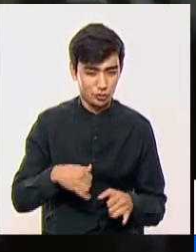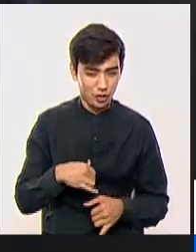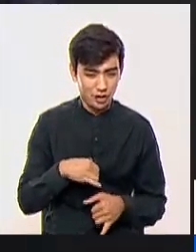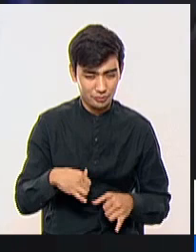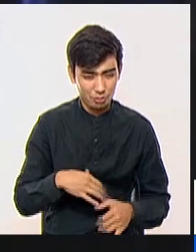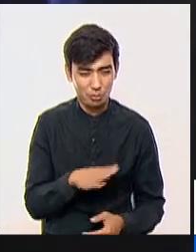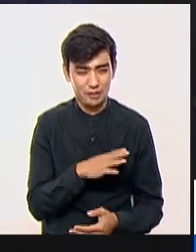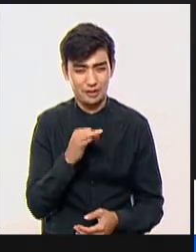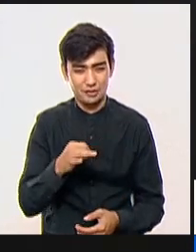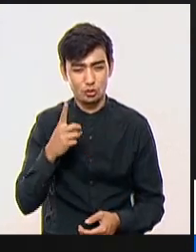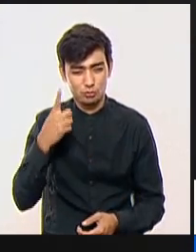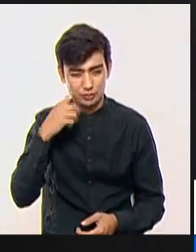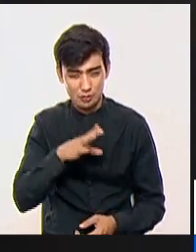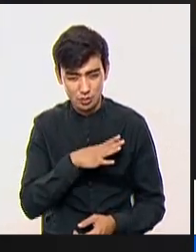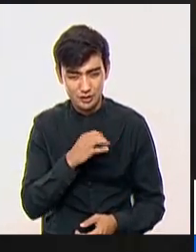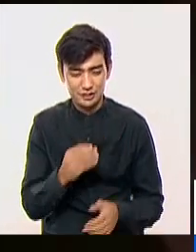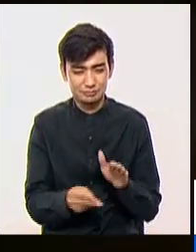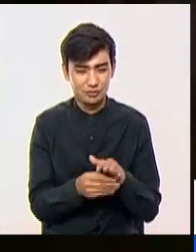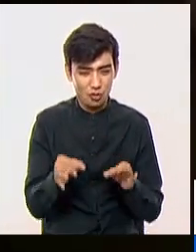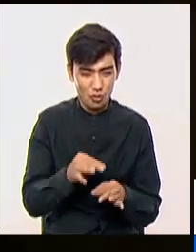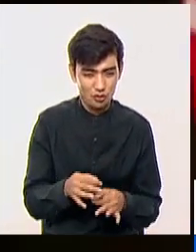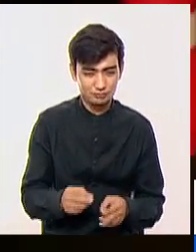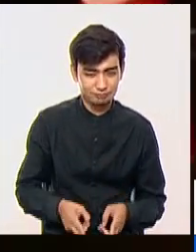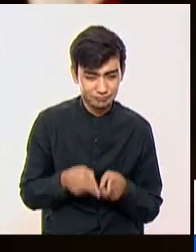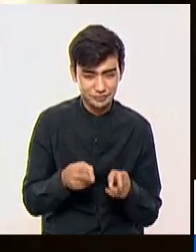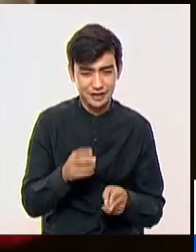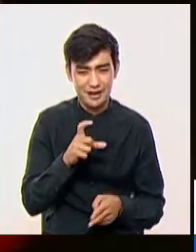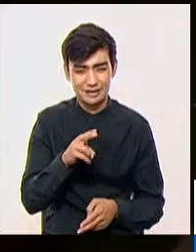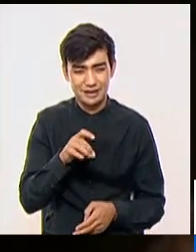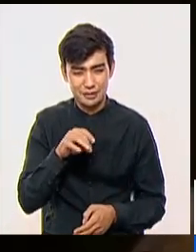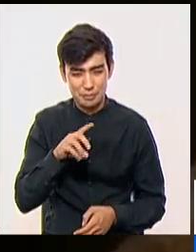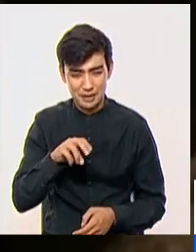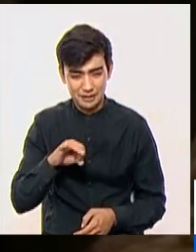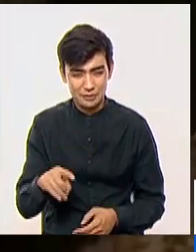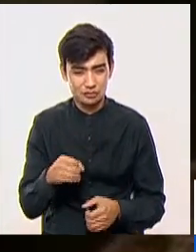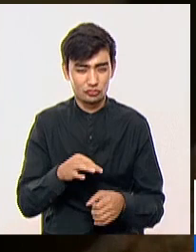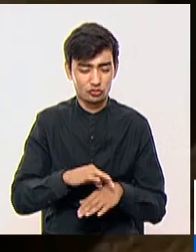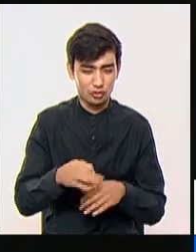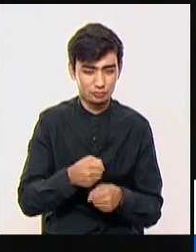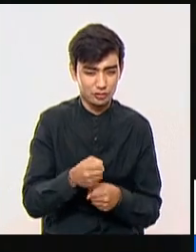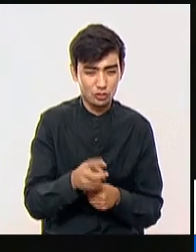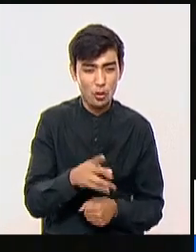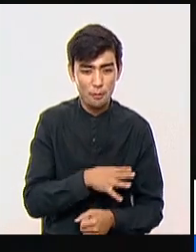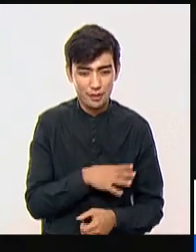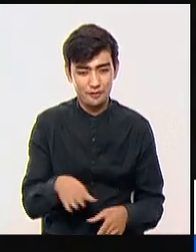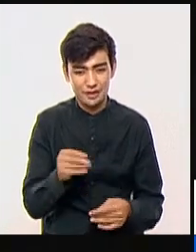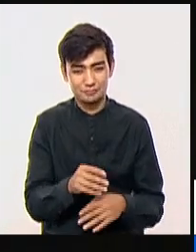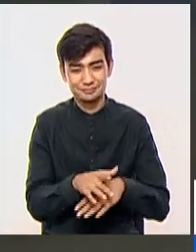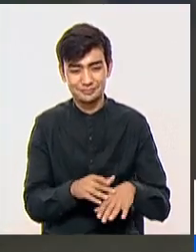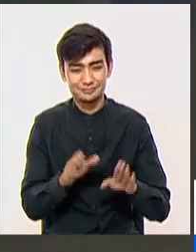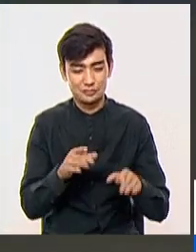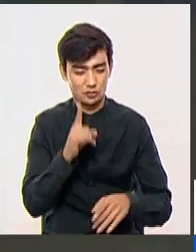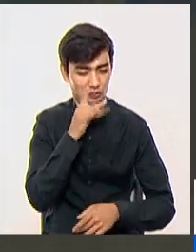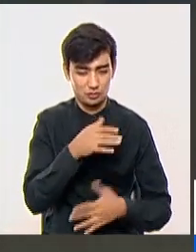жаппай тәртіпсіздік ұйымдастыру, жемқорлық, терроризм, экстремизм, азаптаумен байланысты қылмыс жасағандар рақымшылыққа